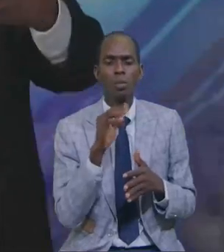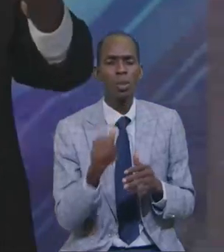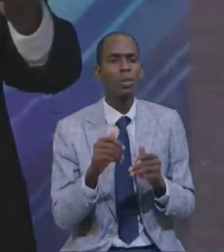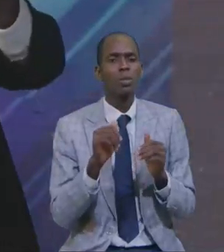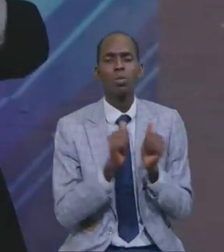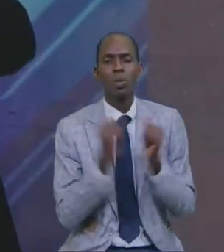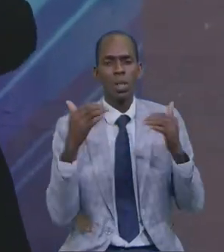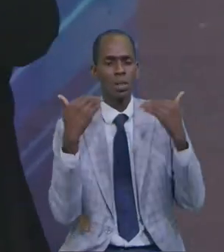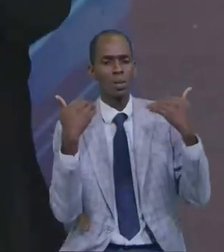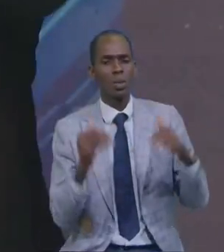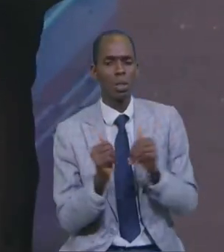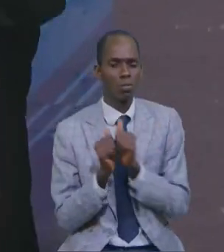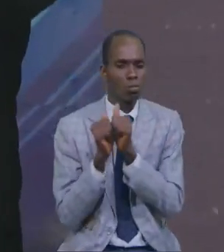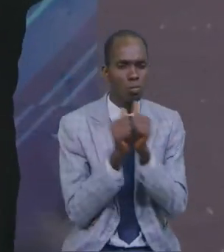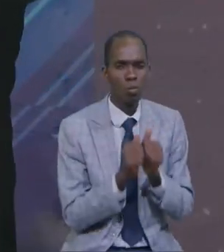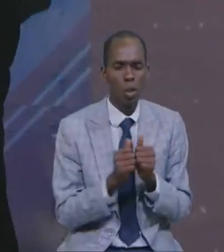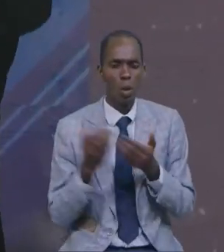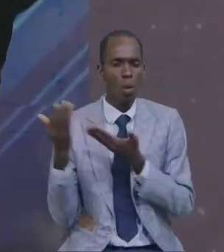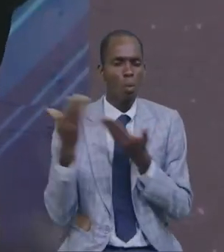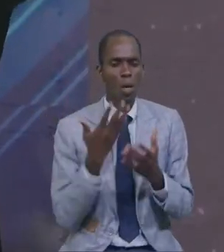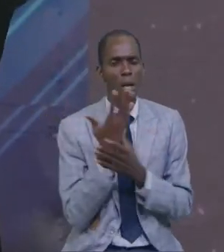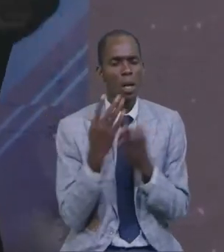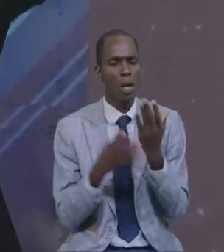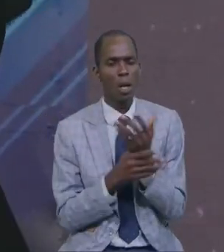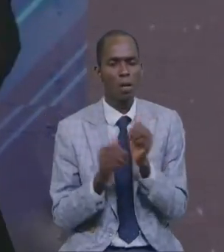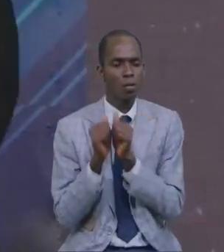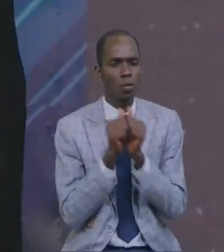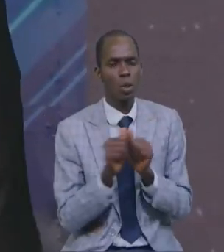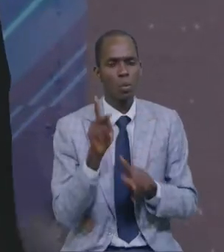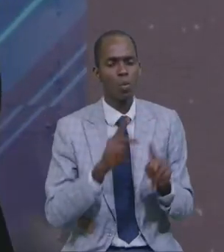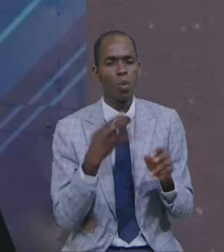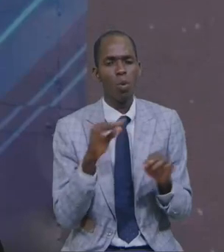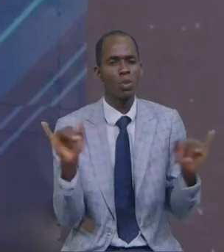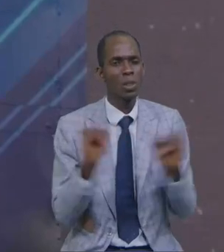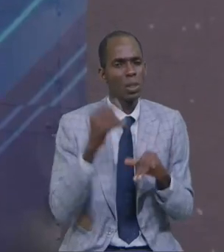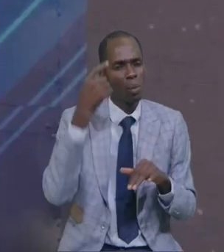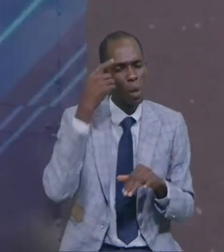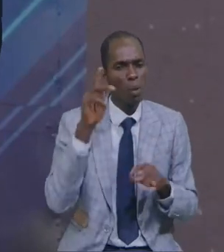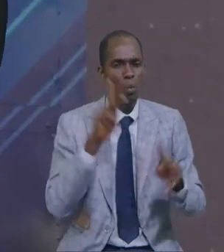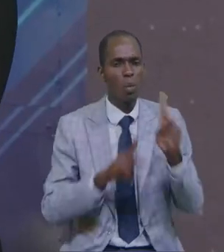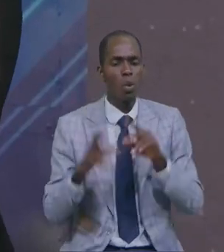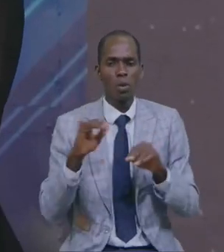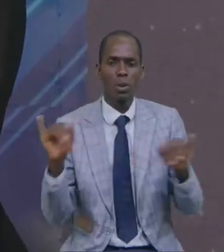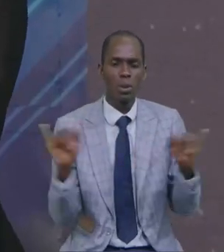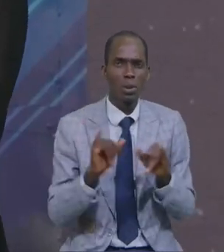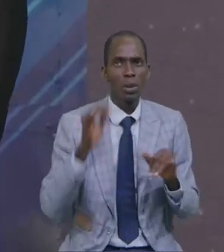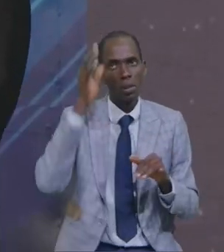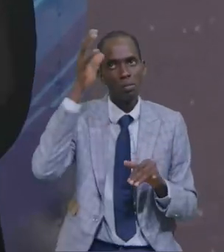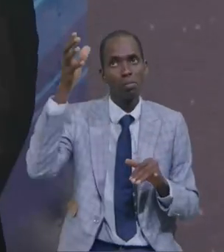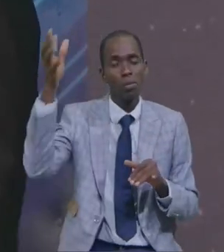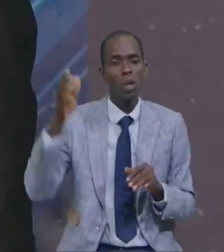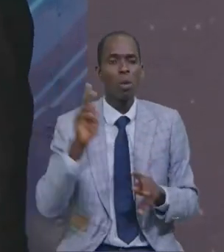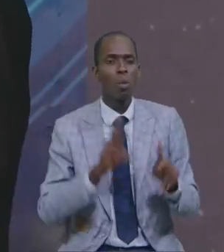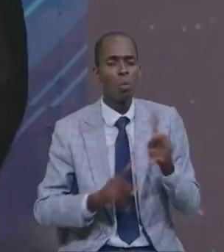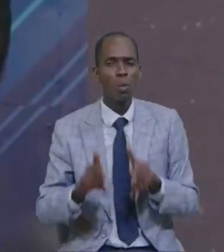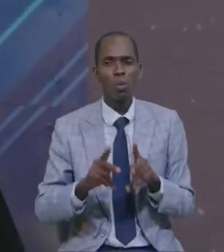pensée, ayant le même concept, et nous voulons gagner notre monde pour Christ. Comme